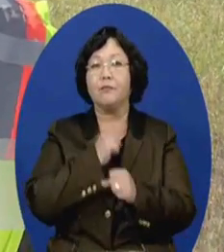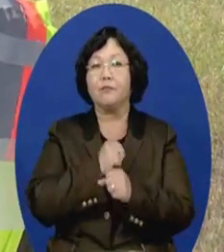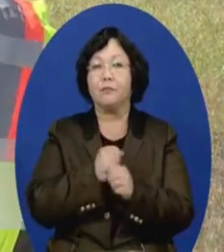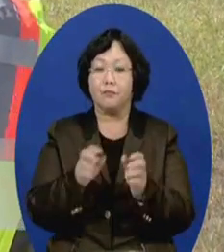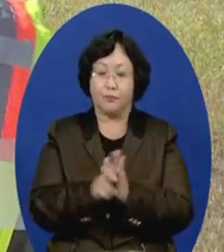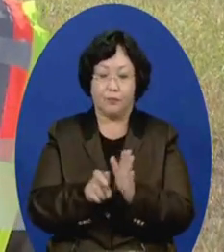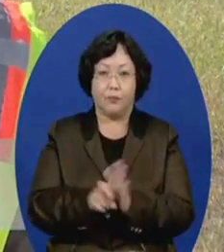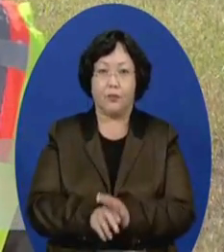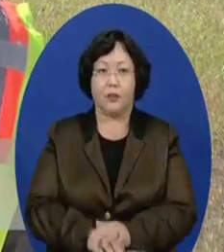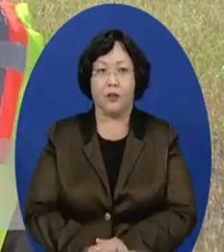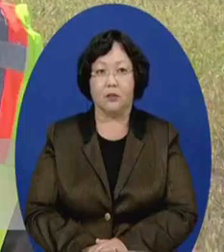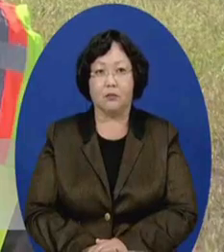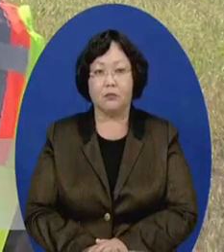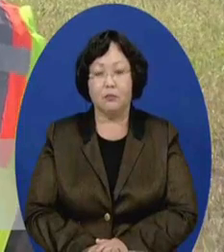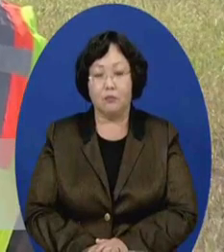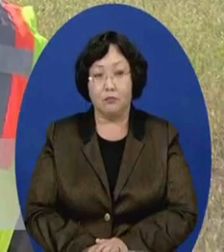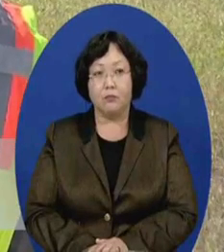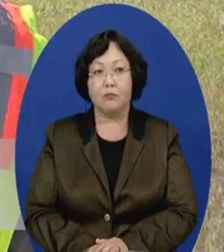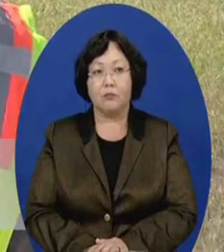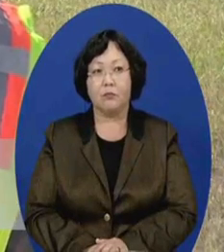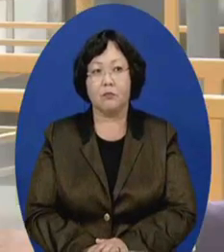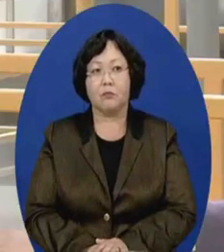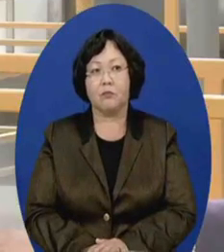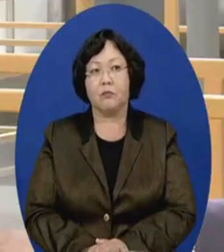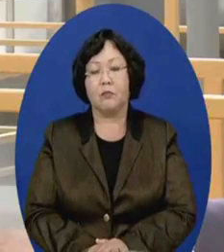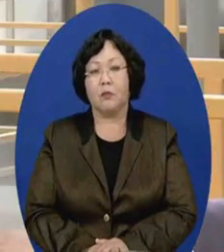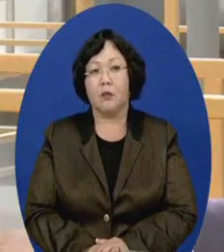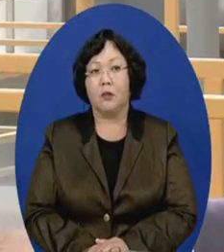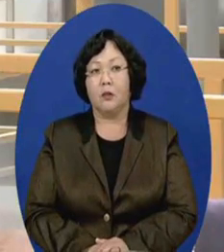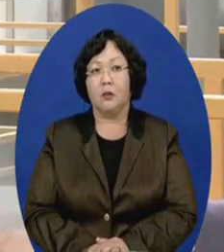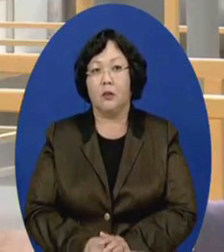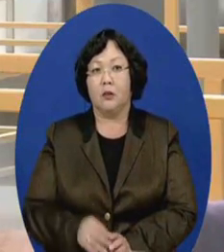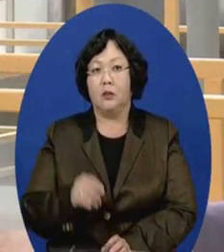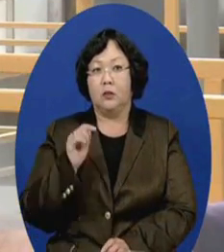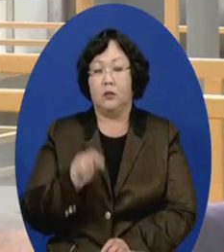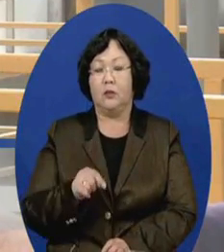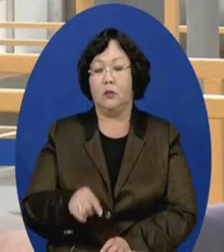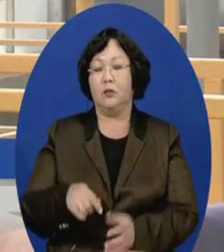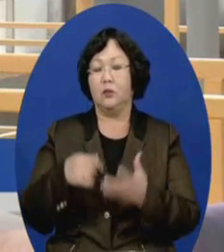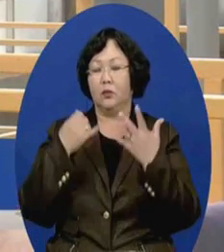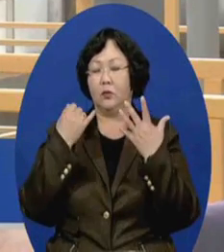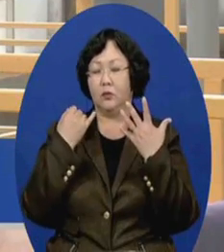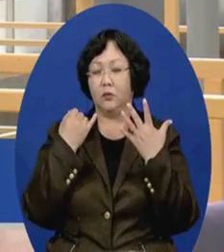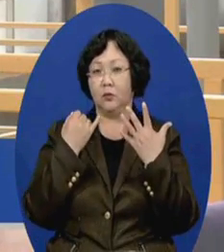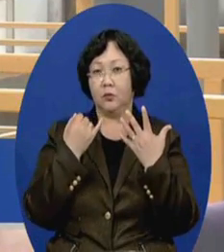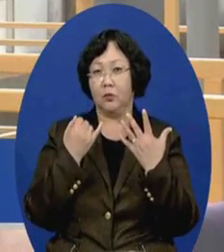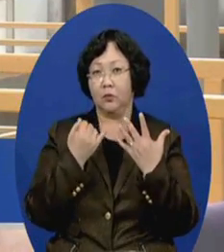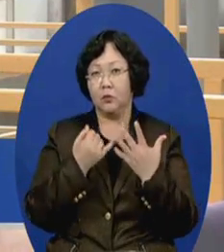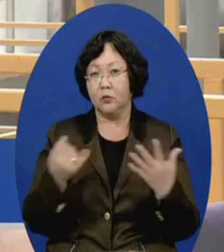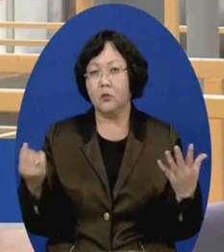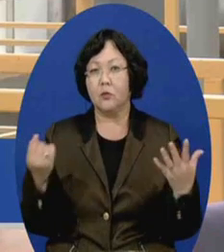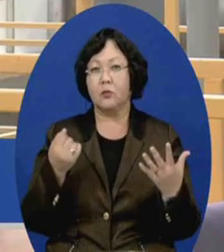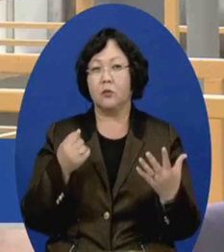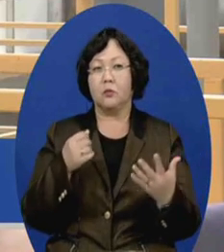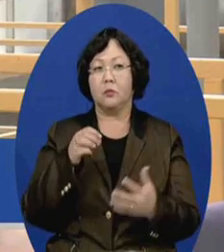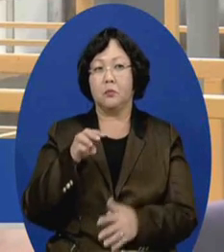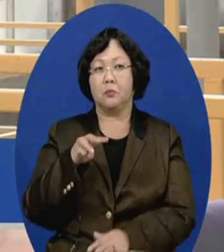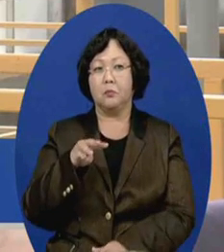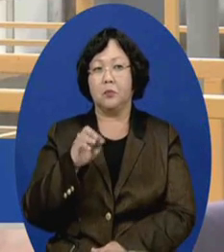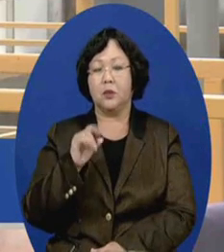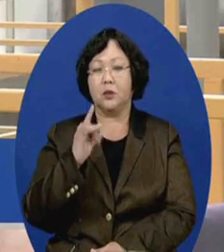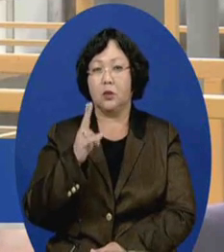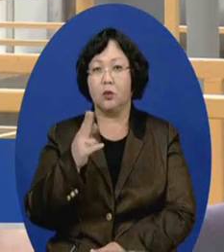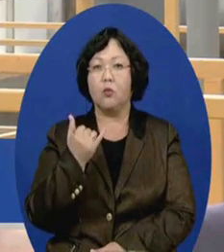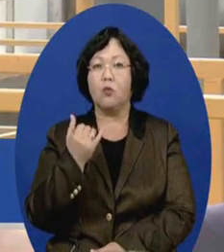бүрэн ашиглах боломжтой энэ төвлөрсөн боломж хэрэгцсэн байна. Одоогор бол яг нэг 600 м куб усыг бол одоо